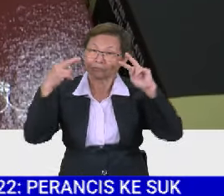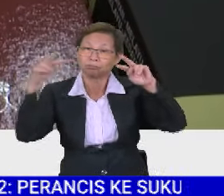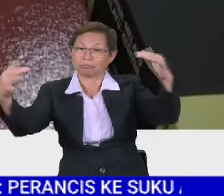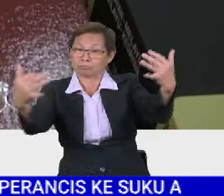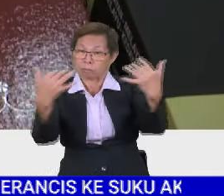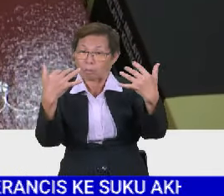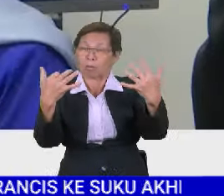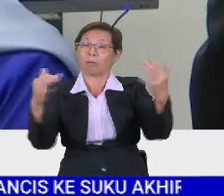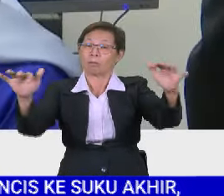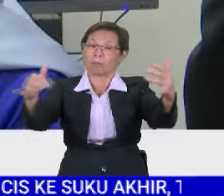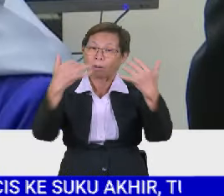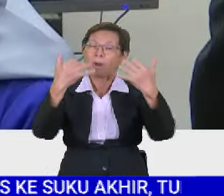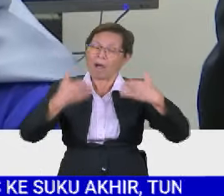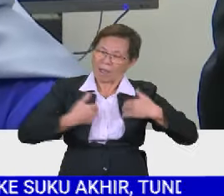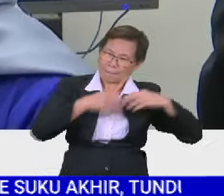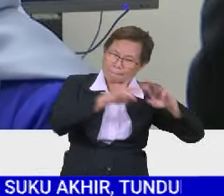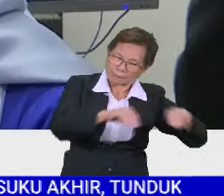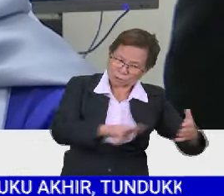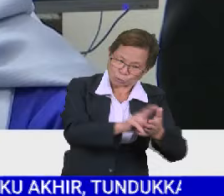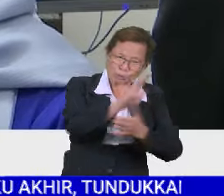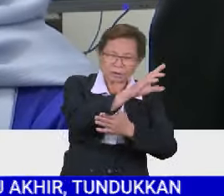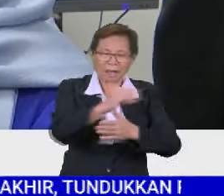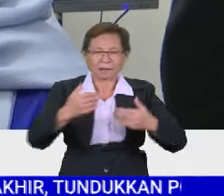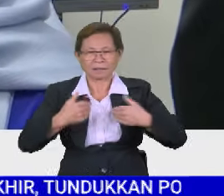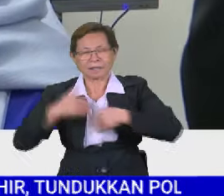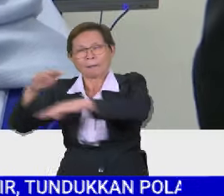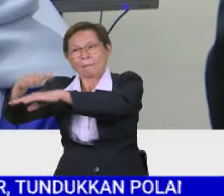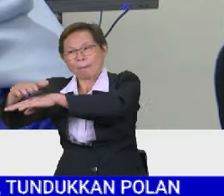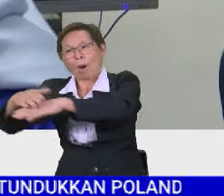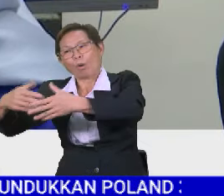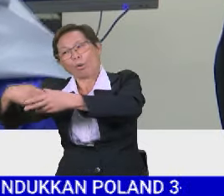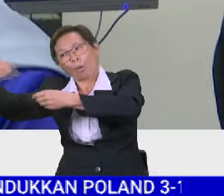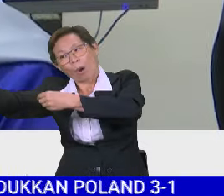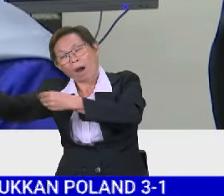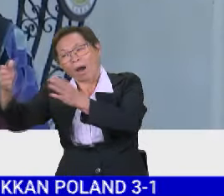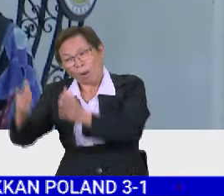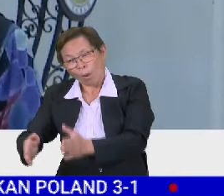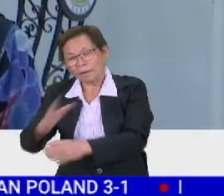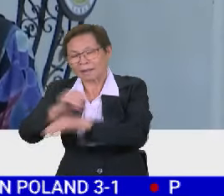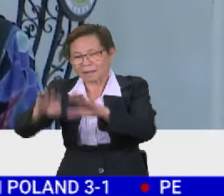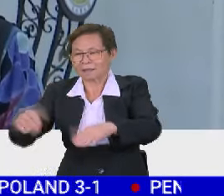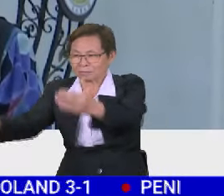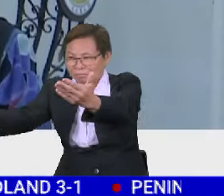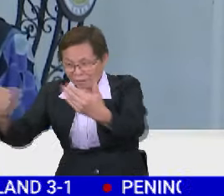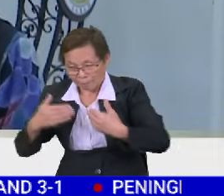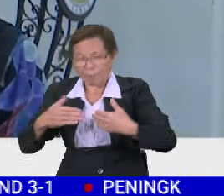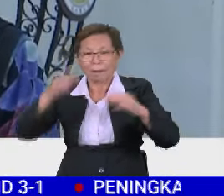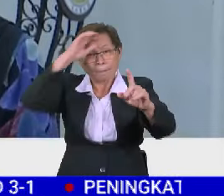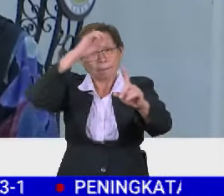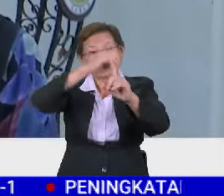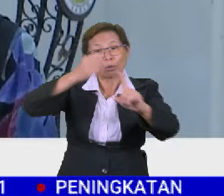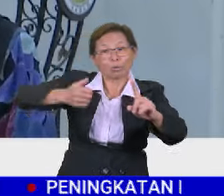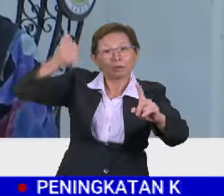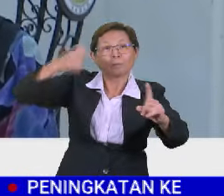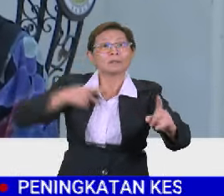tertakluk kepada pelajar-pelajari kita juga memanggil orang luar dan juga kanak-kanak antara matamat utama